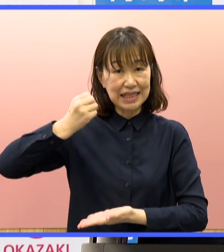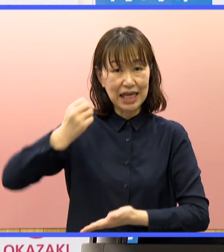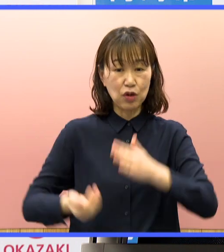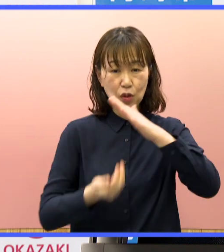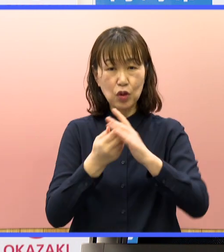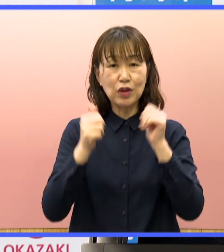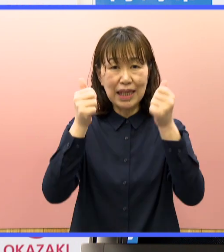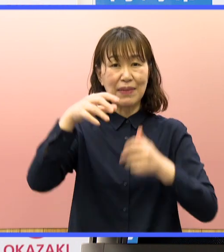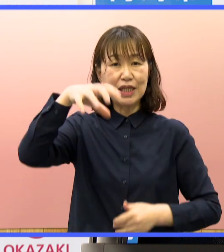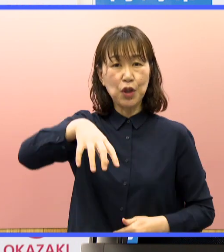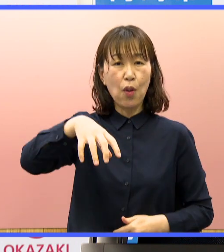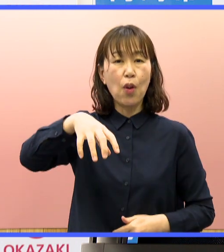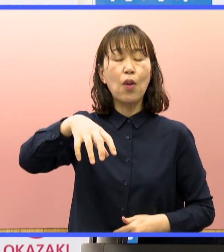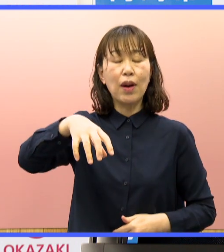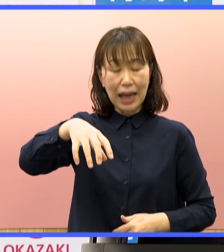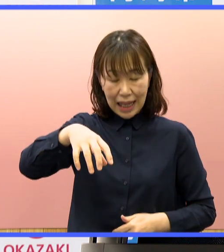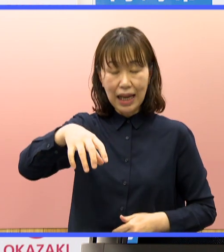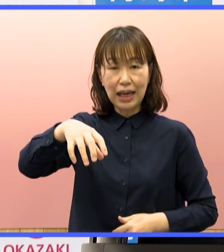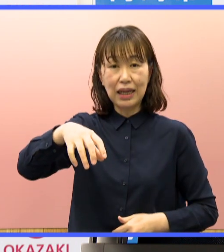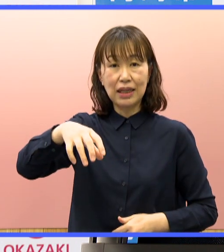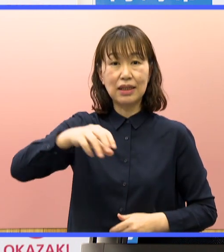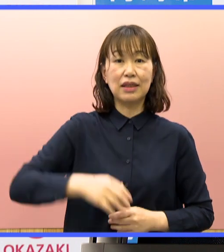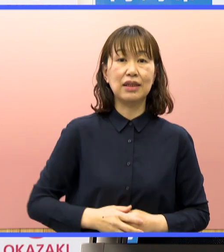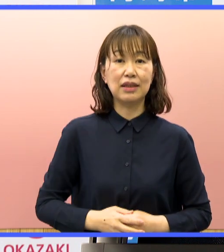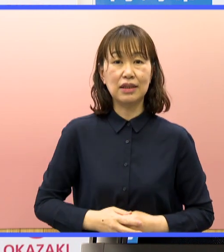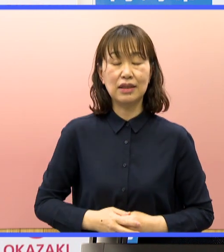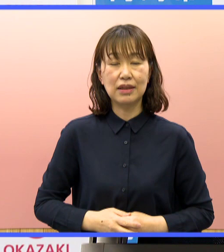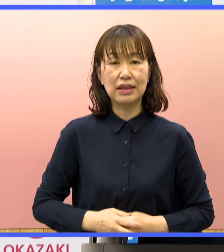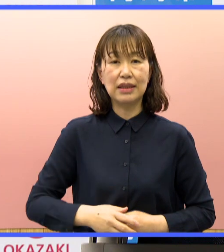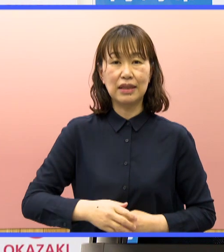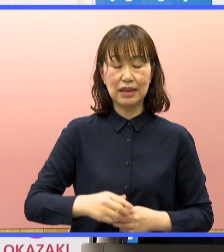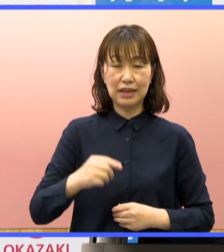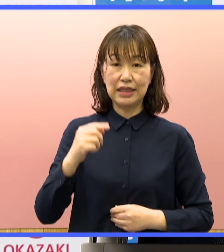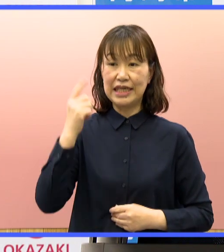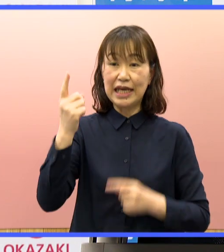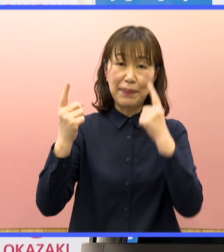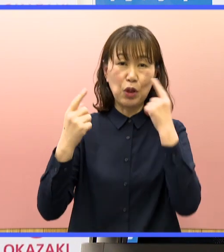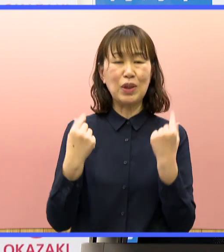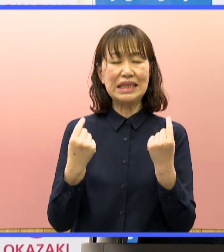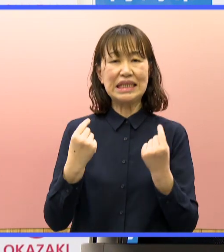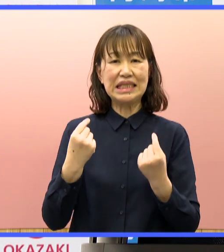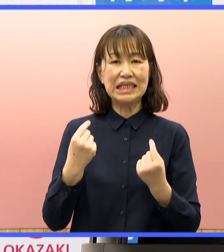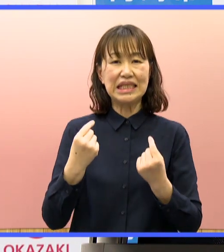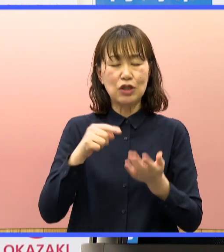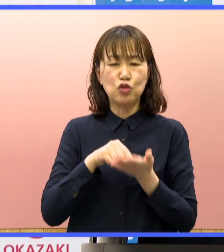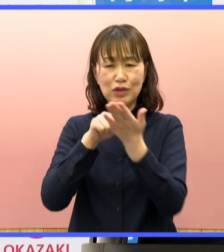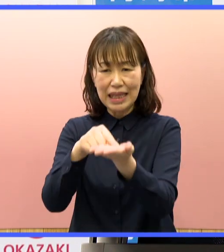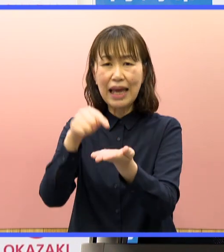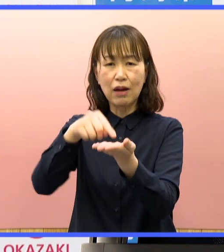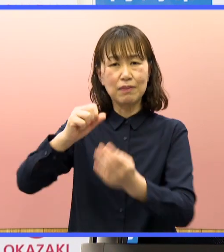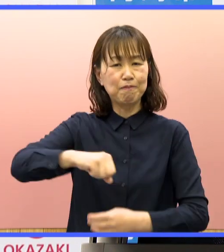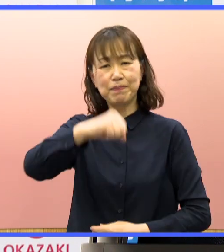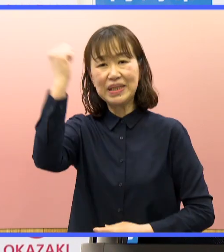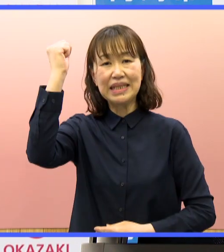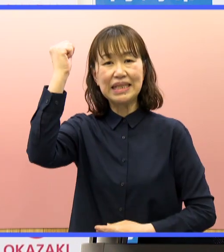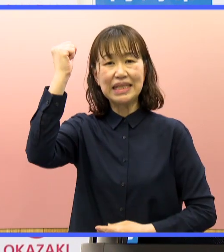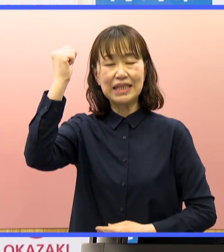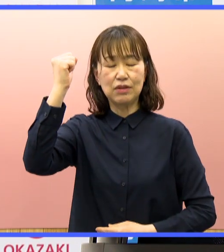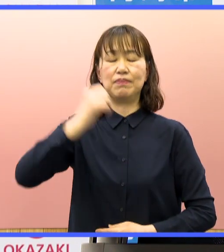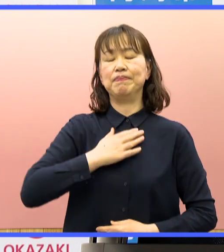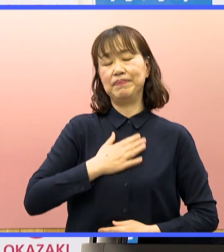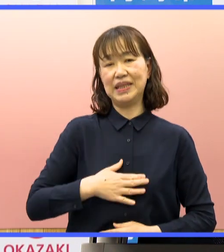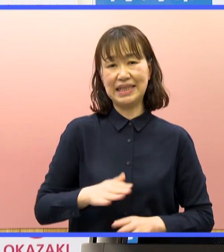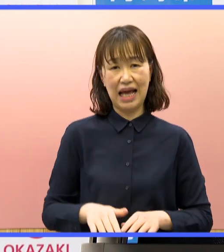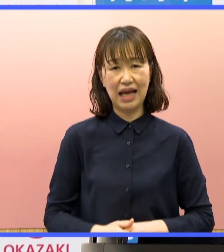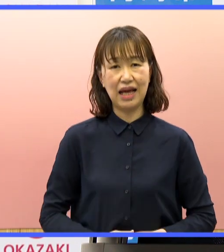決があり、一審の東京地裁における却下と同じく訴えが棄却されたと報道等でお聞きしております